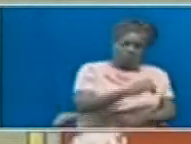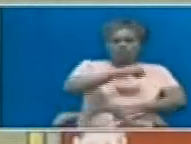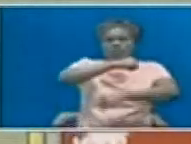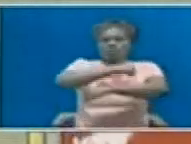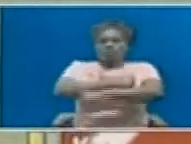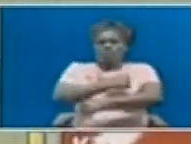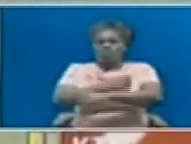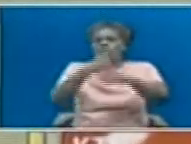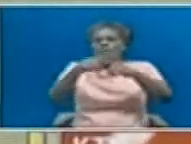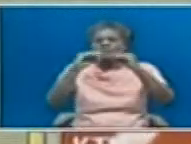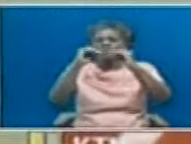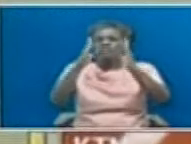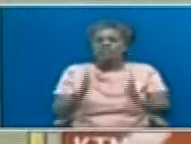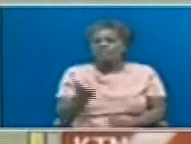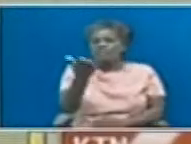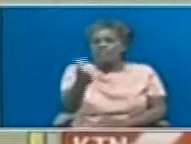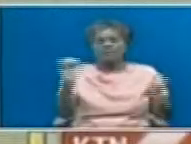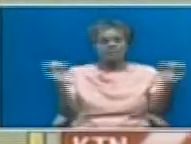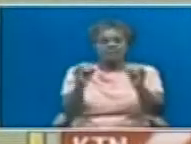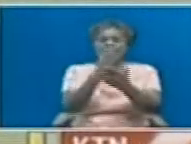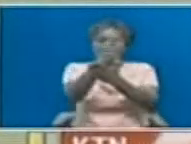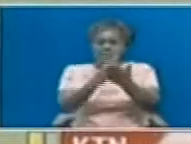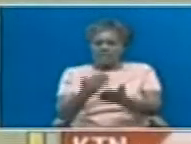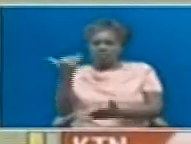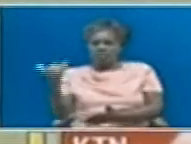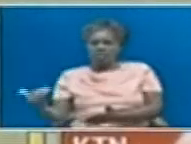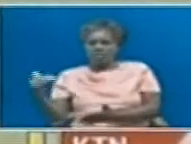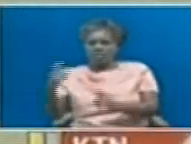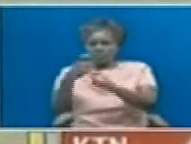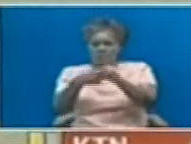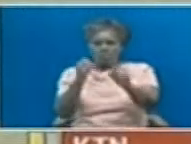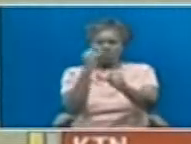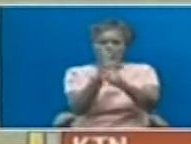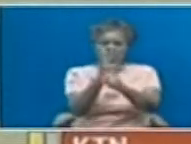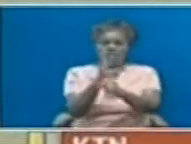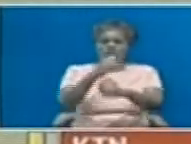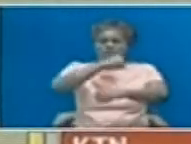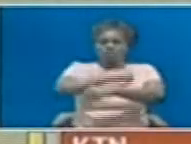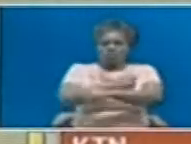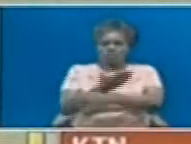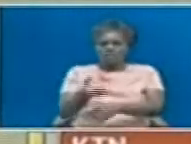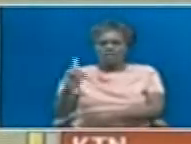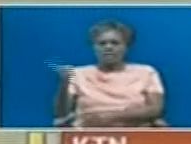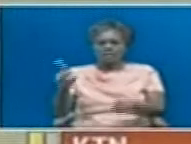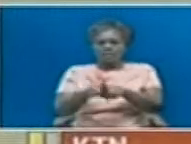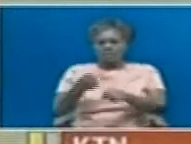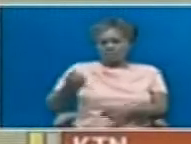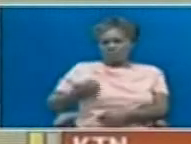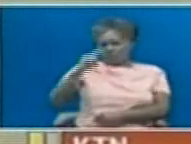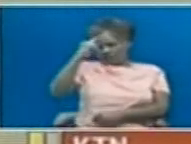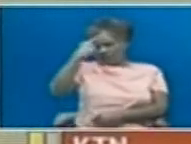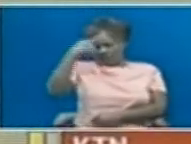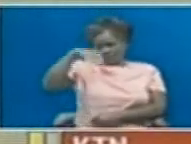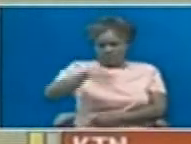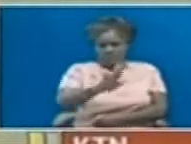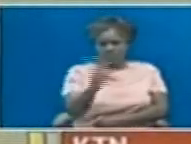licha ya walimu kutokuwepo. Baadhi ya wanafunzi katika shule ya sekondari ya Jamhuri hapa Nairobi na shule ya wasichana ya Ngara